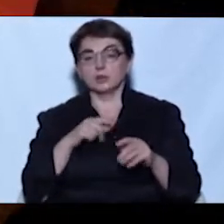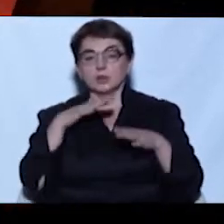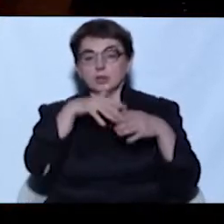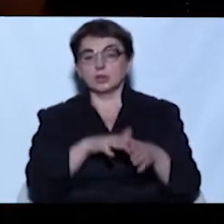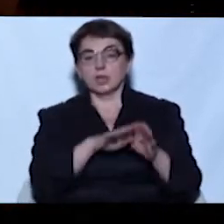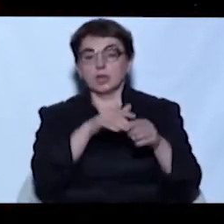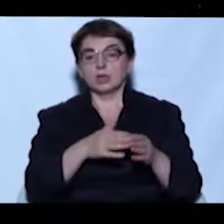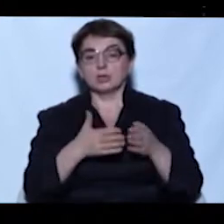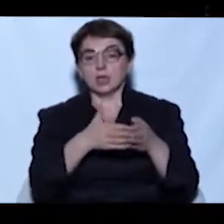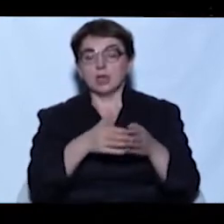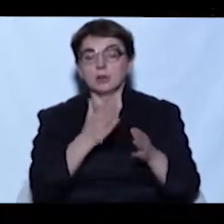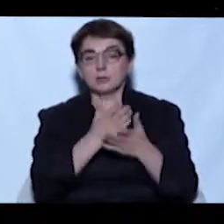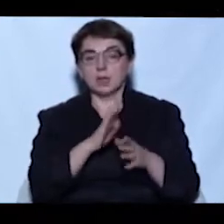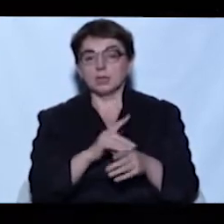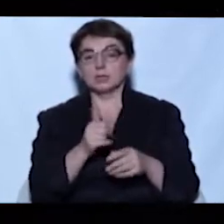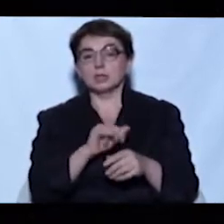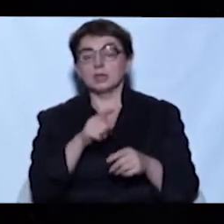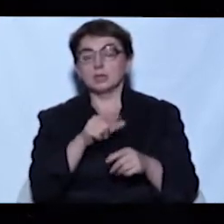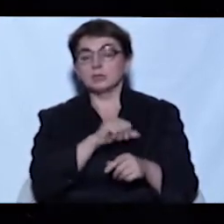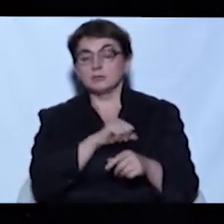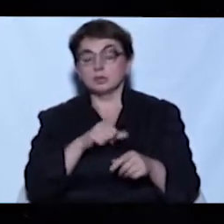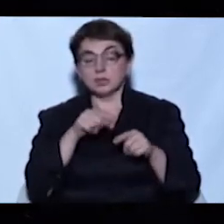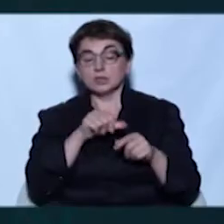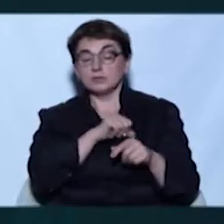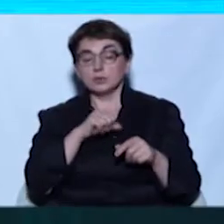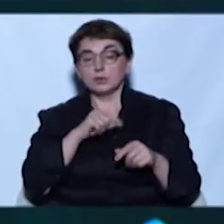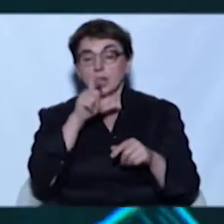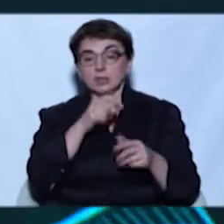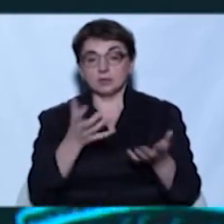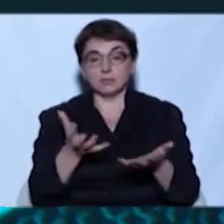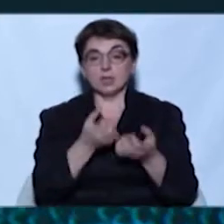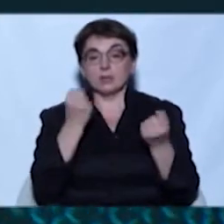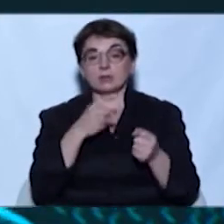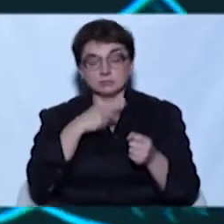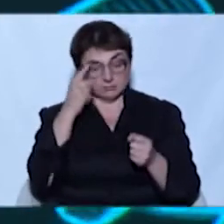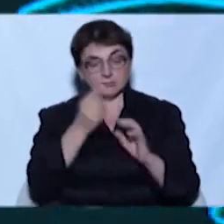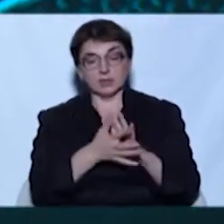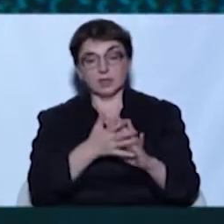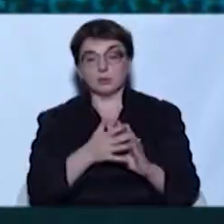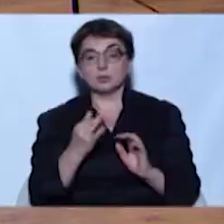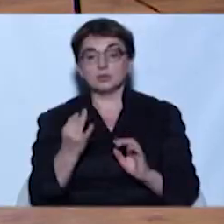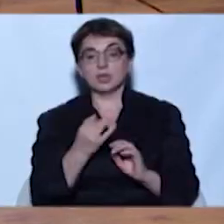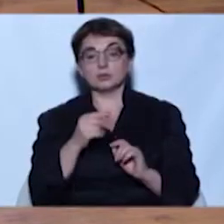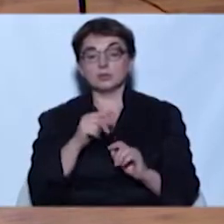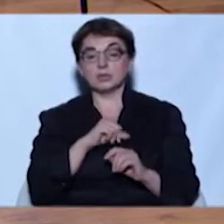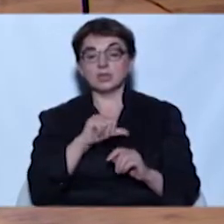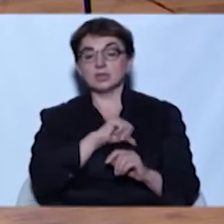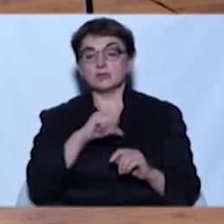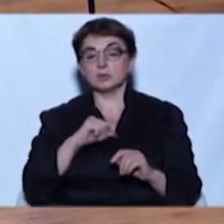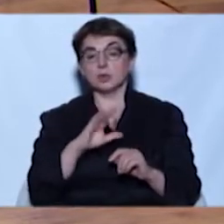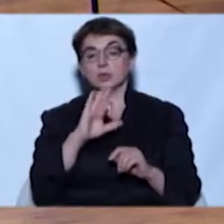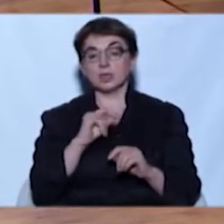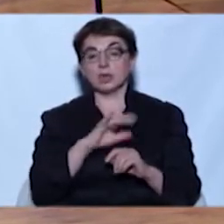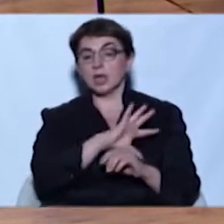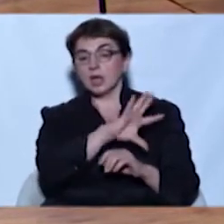აი ფაქტიურად ის არის, რომელიც ადამიანმა აითვისა. საინტერესო ის არის, რომ ქერქი